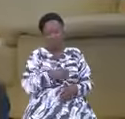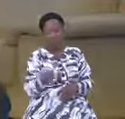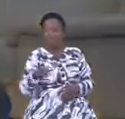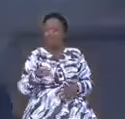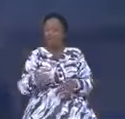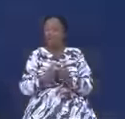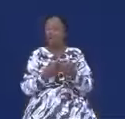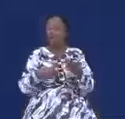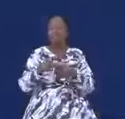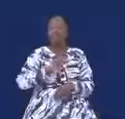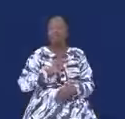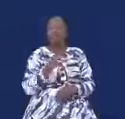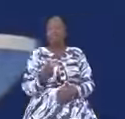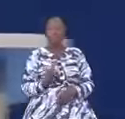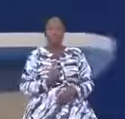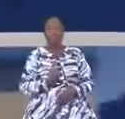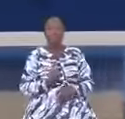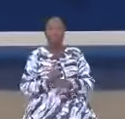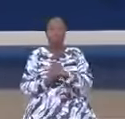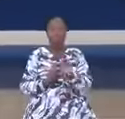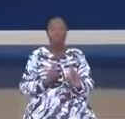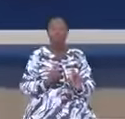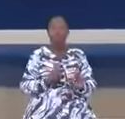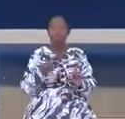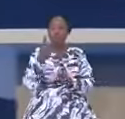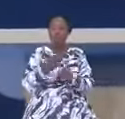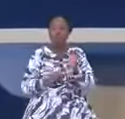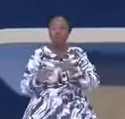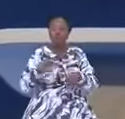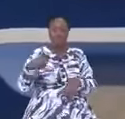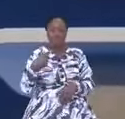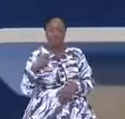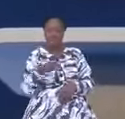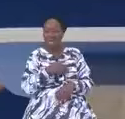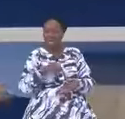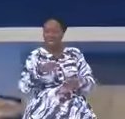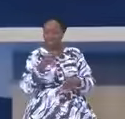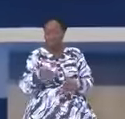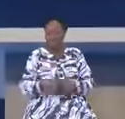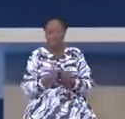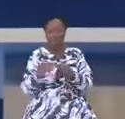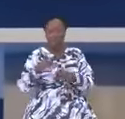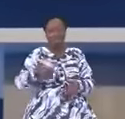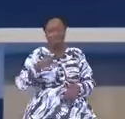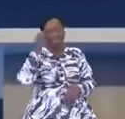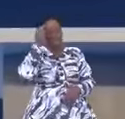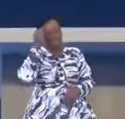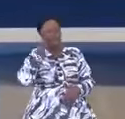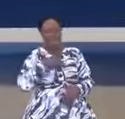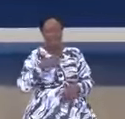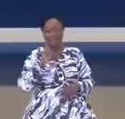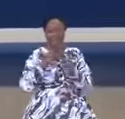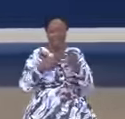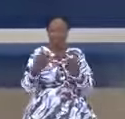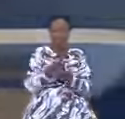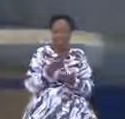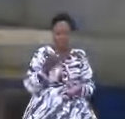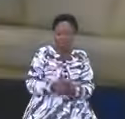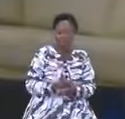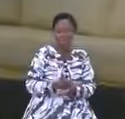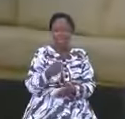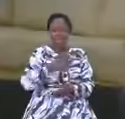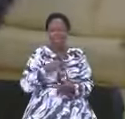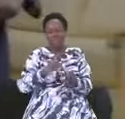disons non pas comme combat pensons-nous comment pas ensemble parlant de l'économie comme parlant pensons à